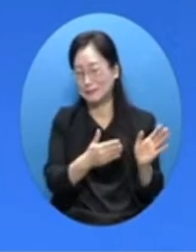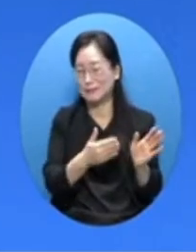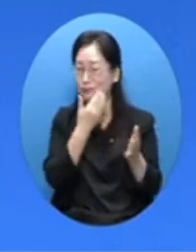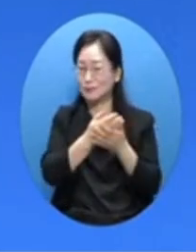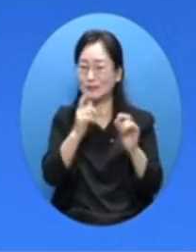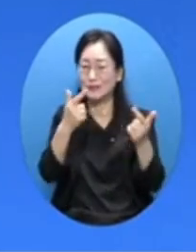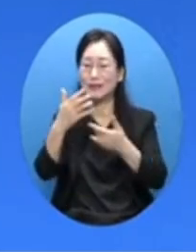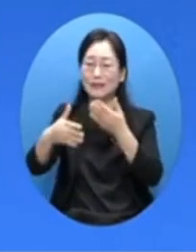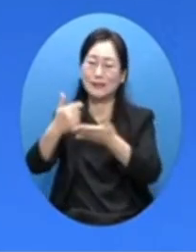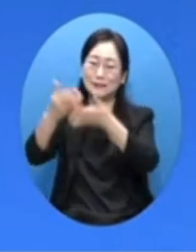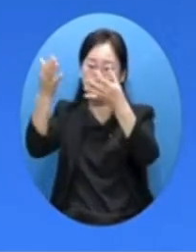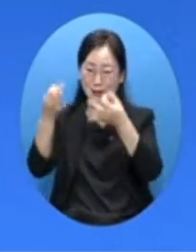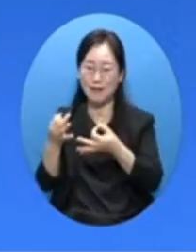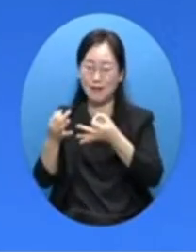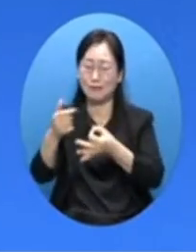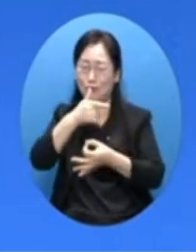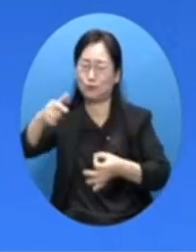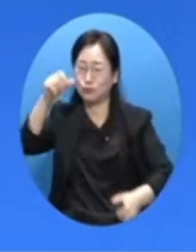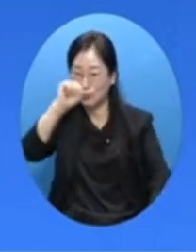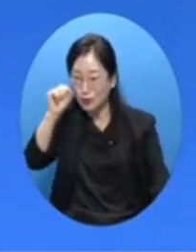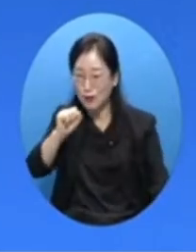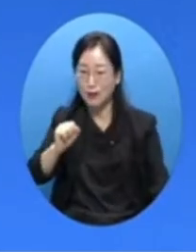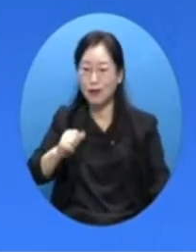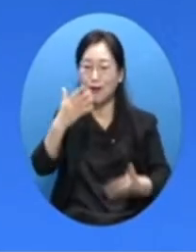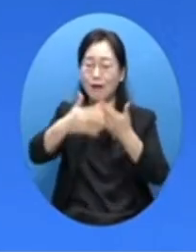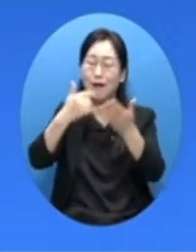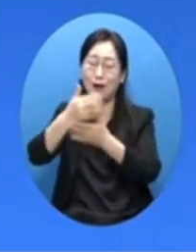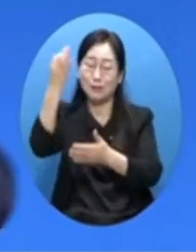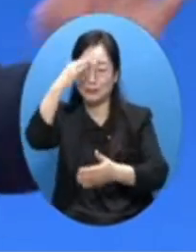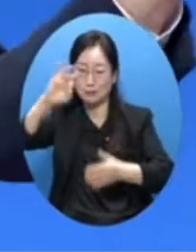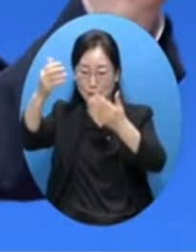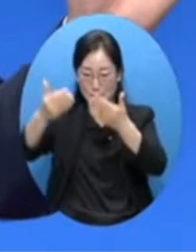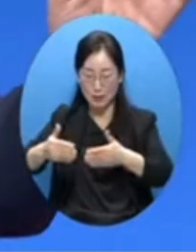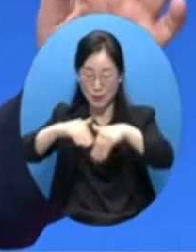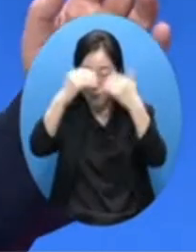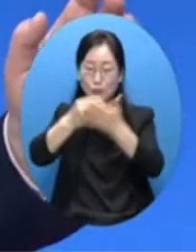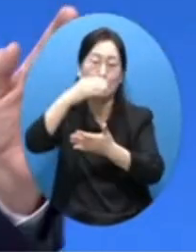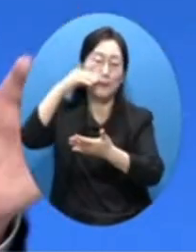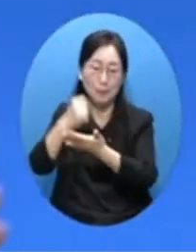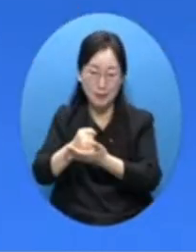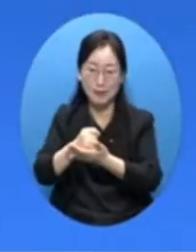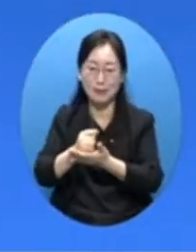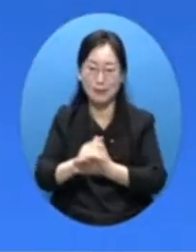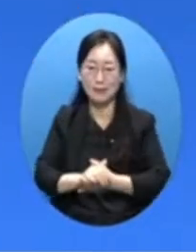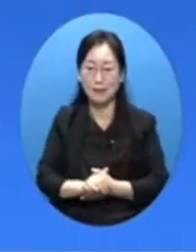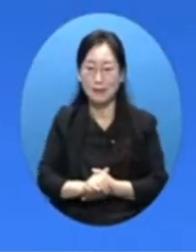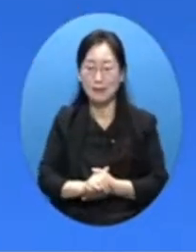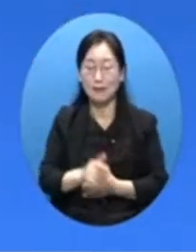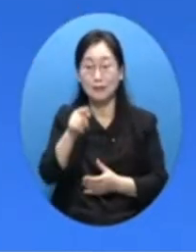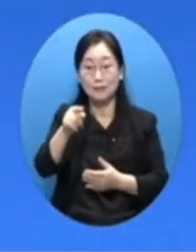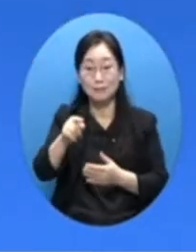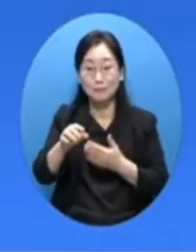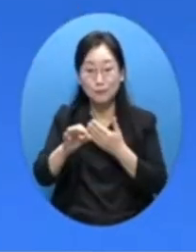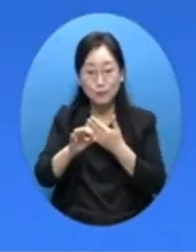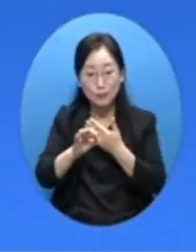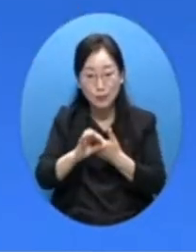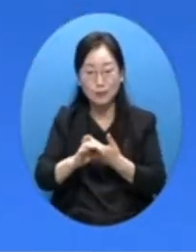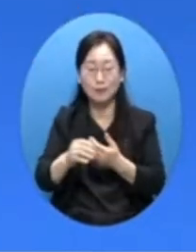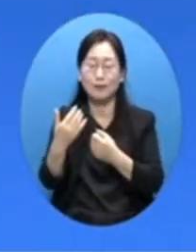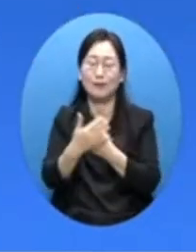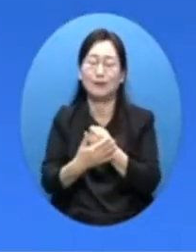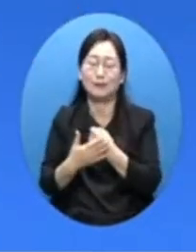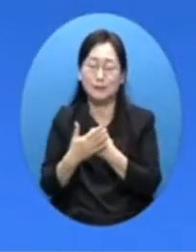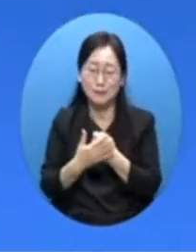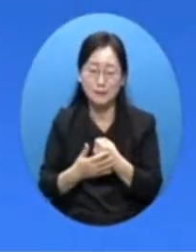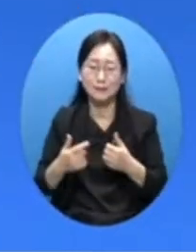하나님의 나를 보시기에 심이 좋았더라. 하나님께 인정받으면 만사가 형통인 것입니다. 그러면 그것이 은혜고